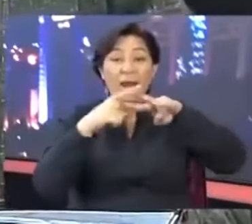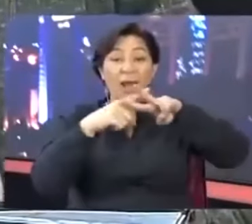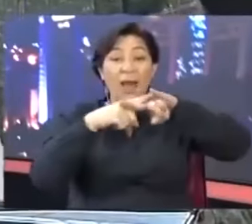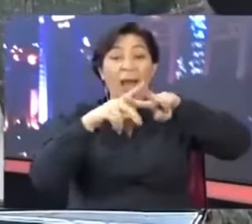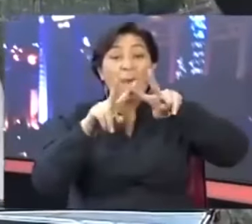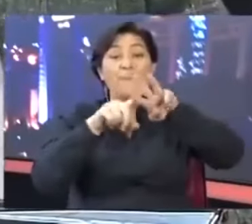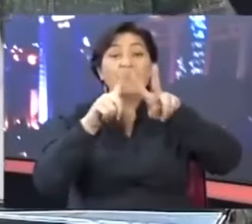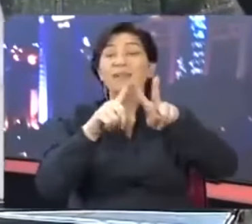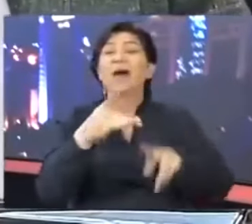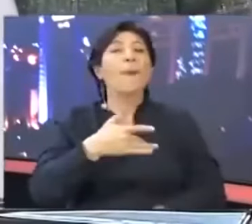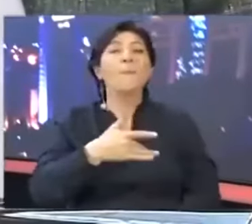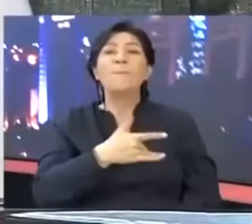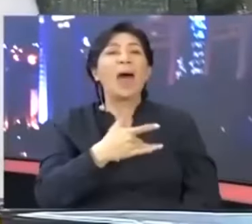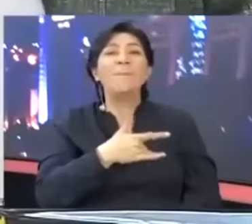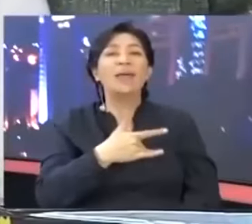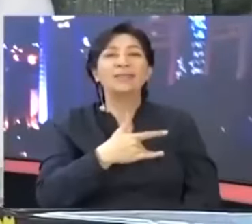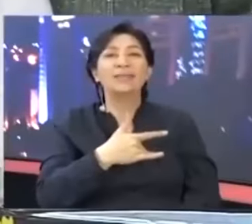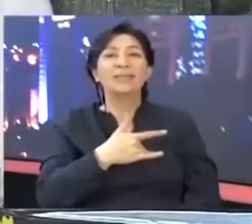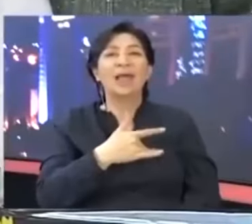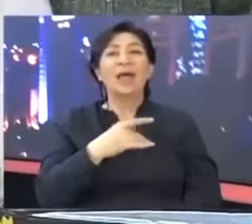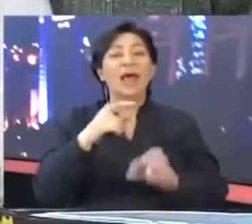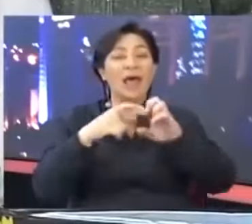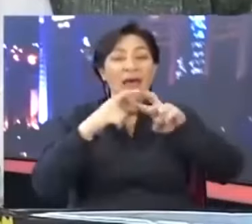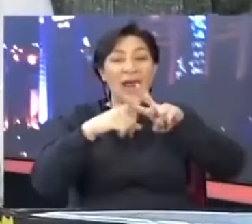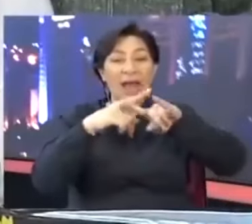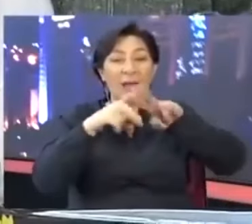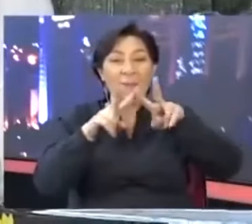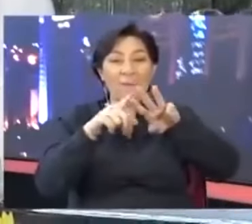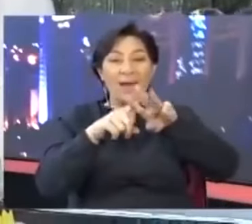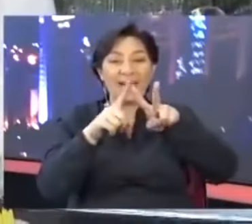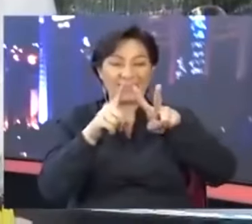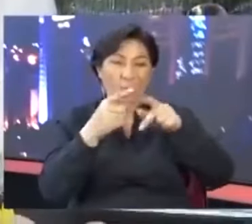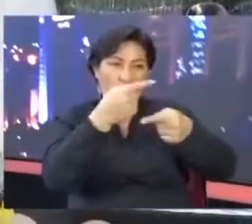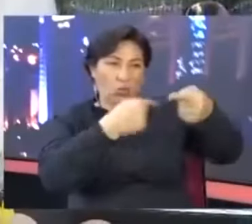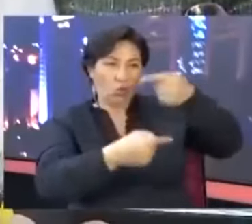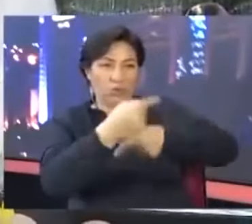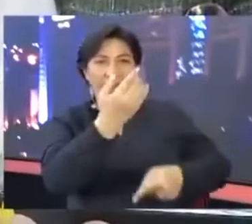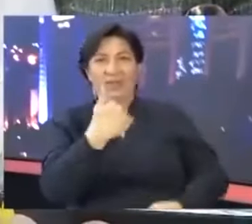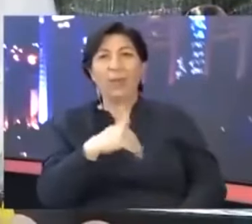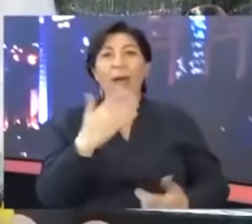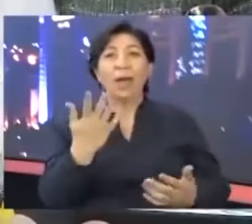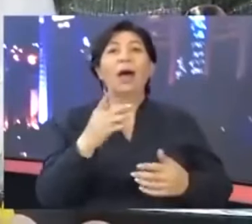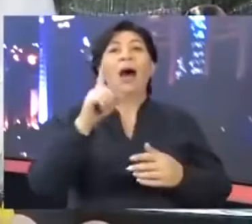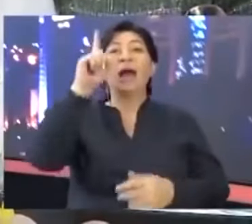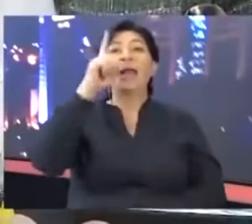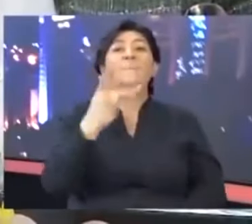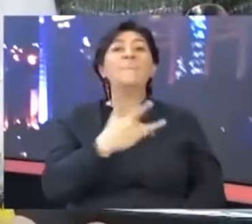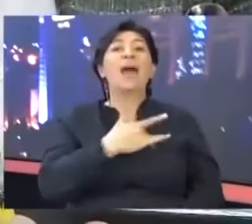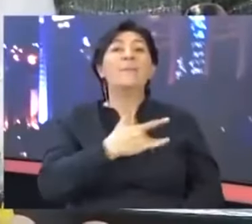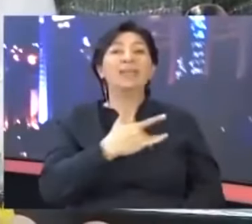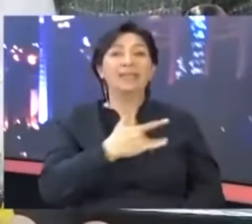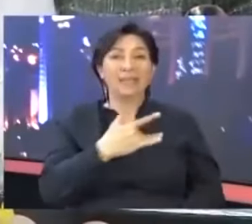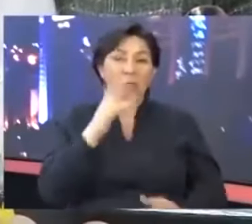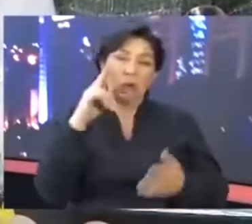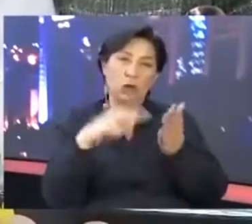de merhamet kelimesi Türkçe işte Rahman kelimesinden o kelimeden türüyen bir kelime Aslında Rahman Allah'ın merhametini ifade